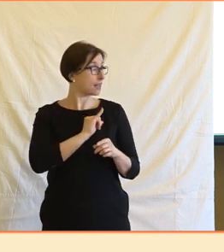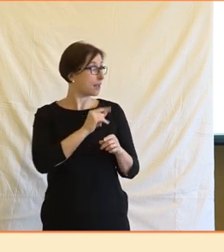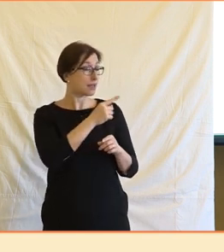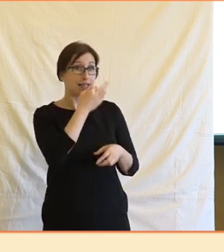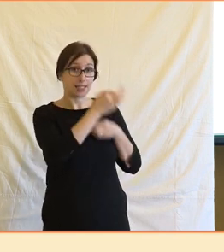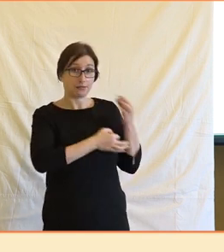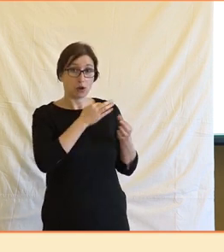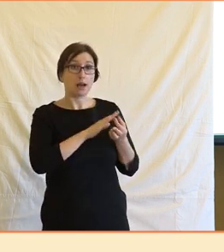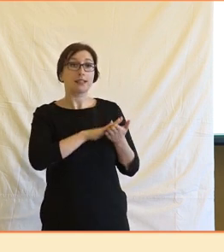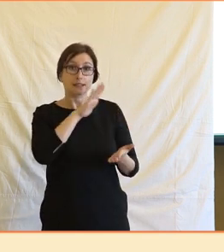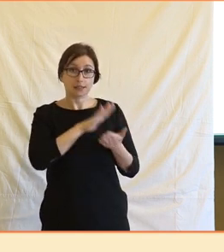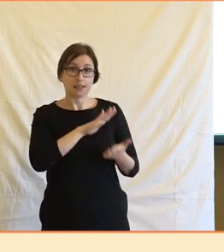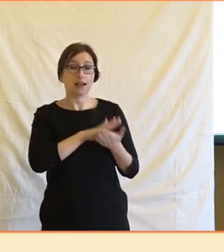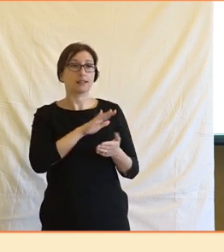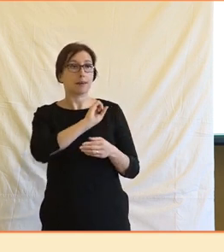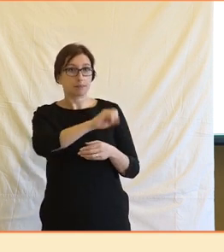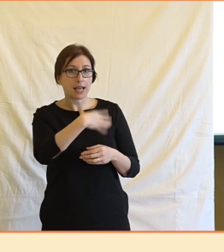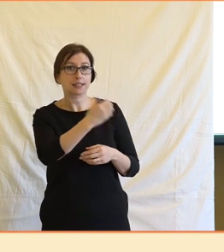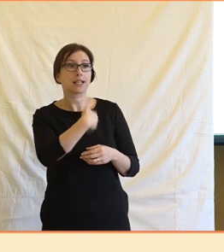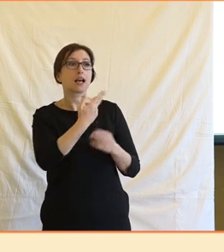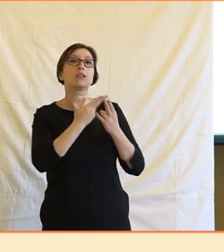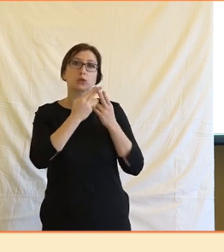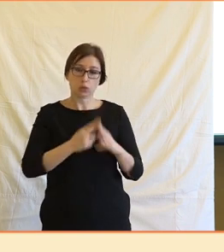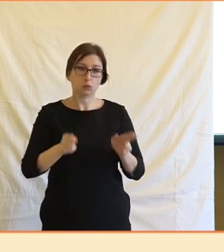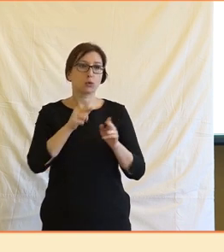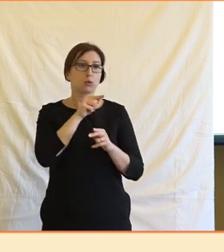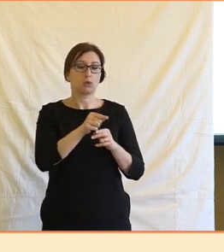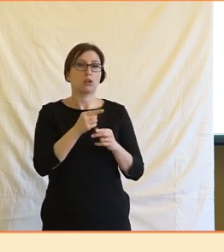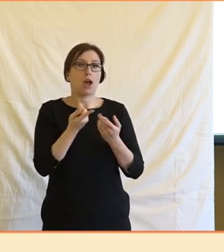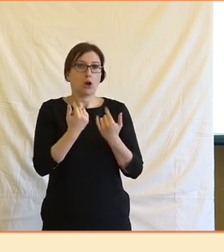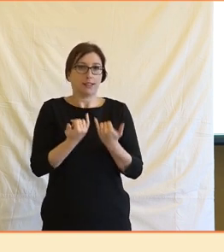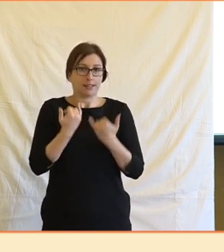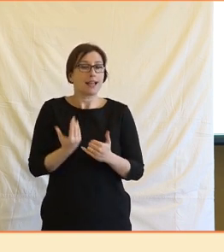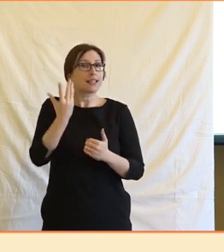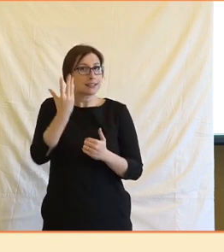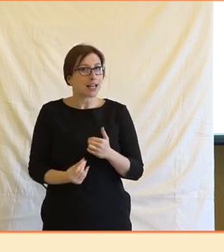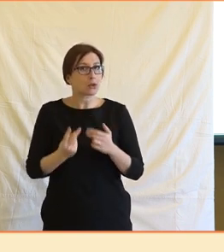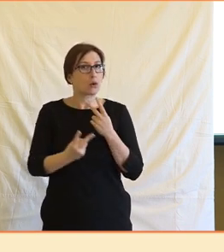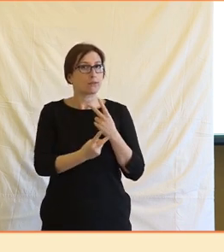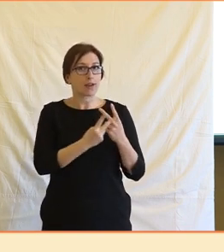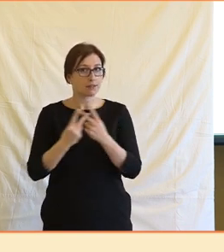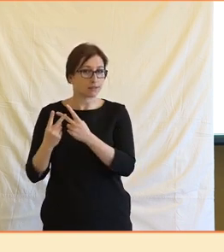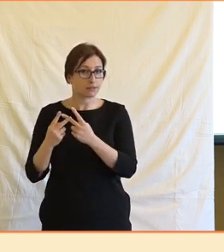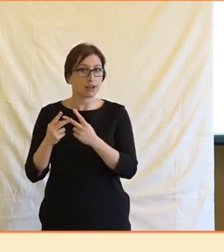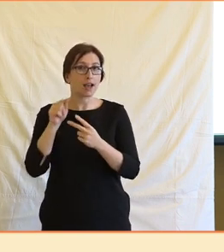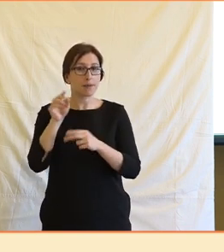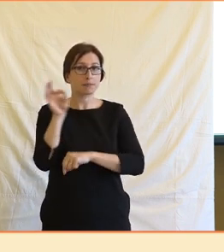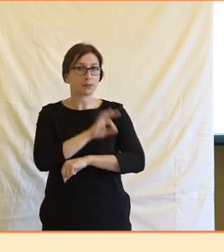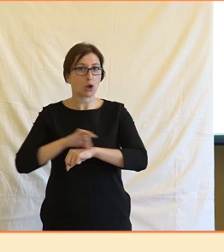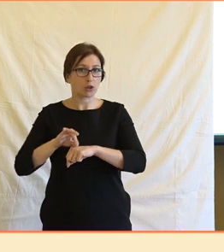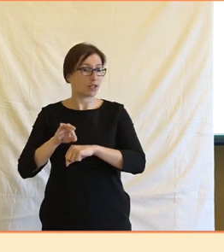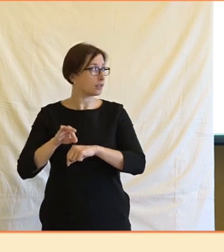tato data ve větší šíři v prezentaci, mohou ji od nyní stáhnout na stránce